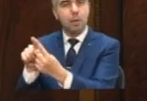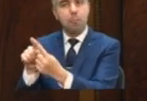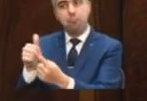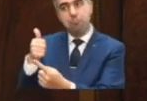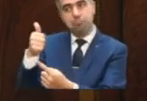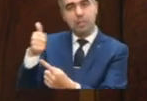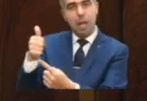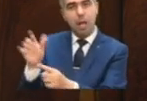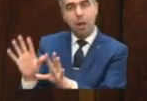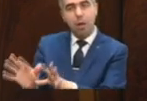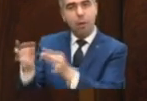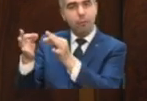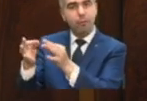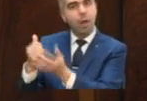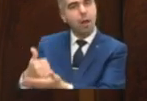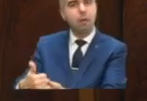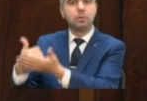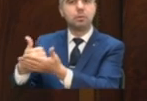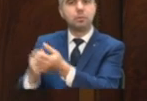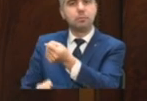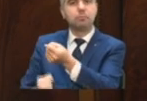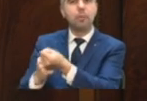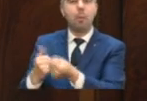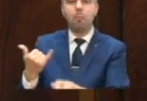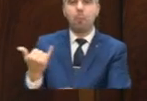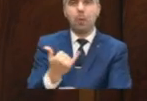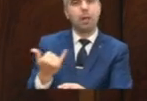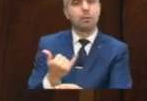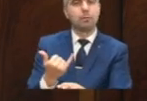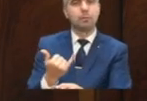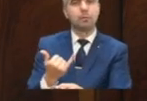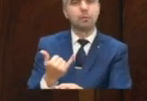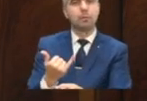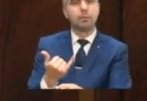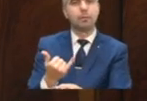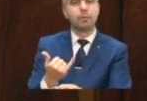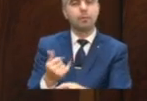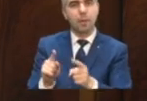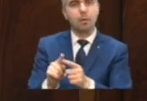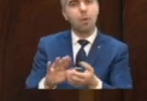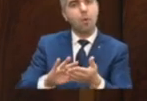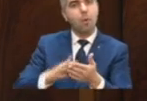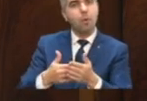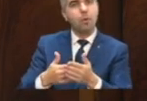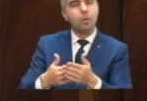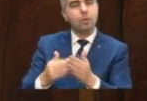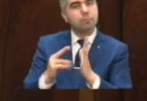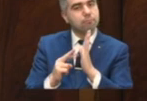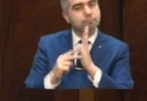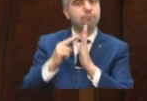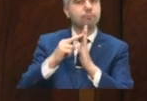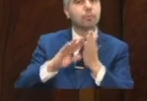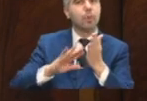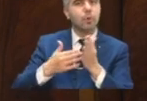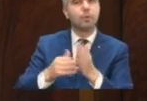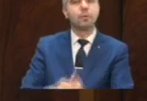نوصلوا لهذ البلاد. راه باقي خصنا واحد الجهد مهم جدا، راه حنا مازال بعاد، مازال ما وصلناش. ولو كنقول